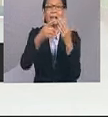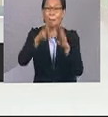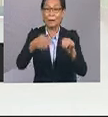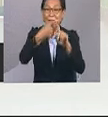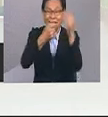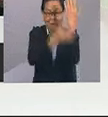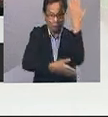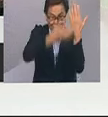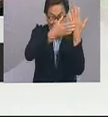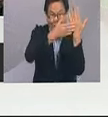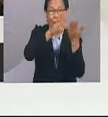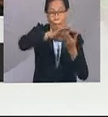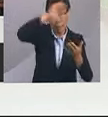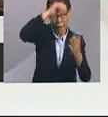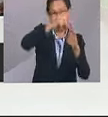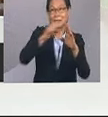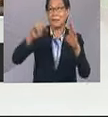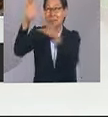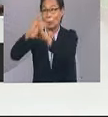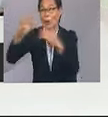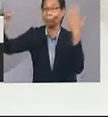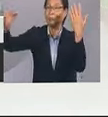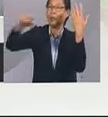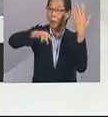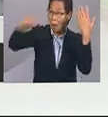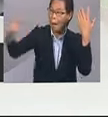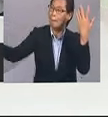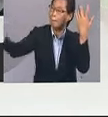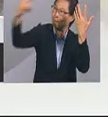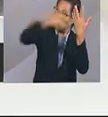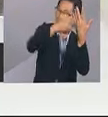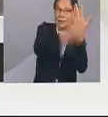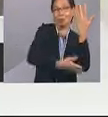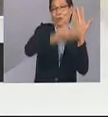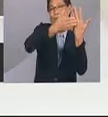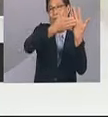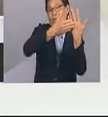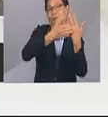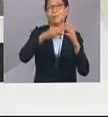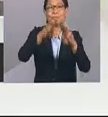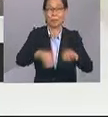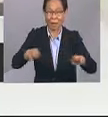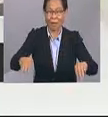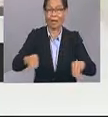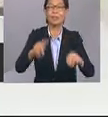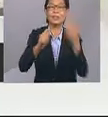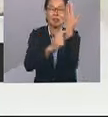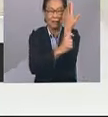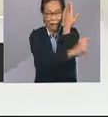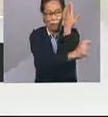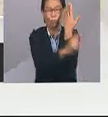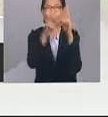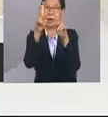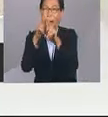Sarawak akan dibawa pulang ke Semenanjung. Pergerakan pulang pelajar di zon timur ke